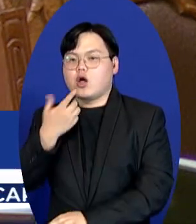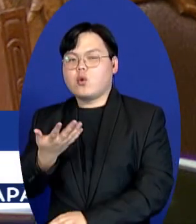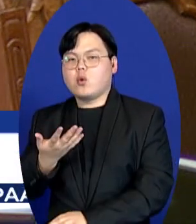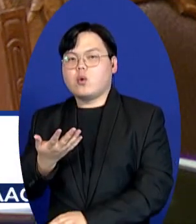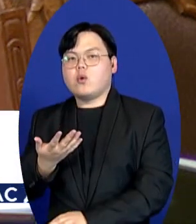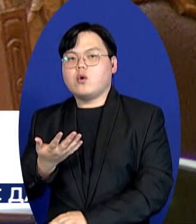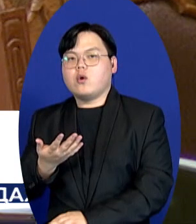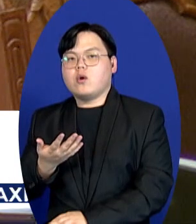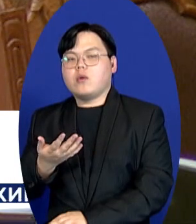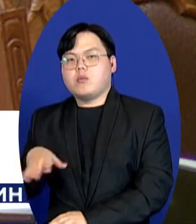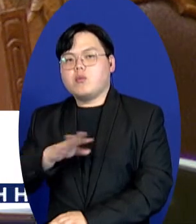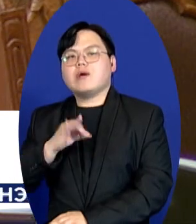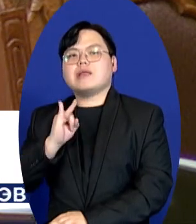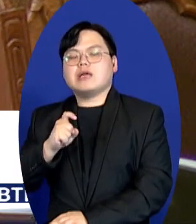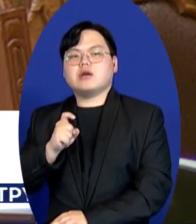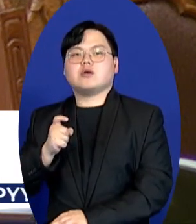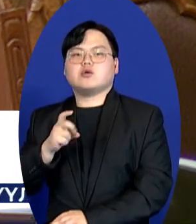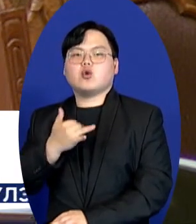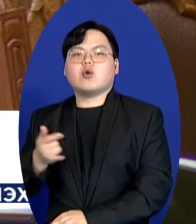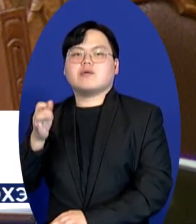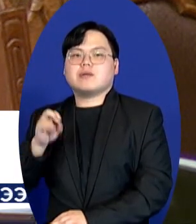их суудлаараа хилцэх нь би зүйтэй гэж үзсэн юм аа гэж.